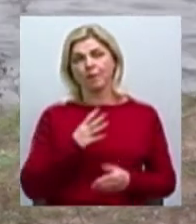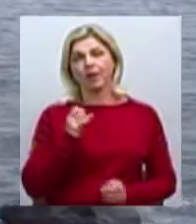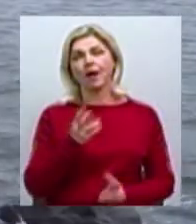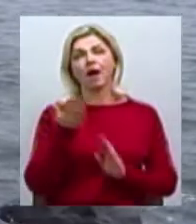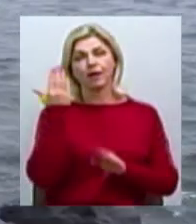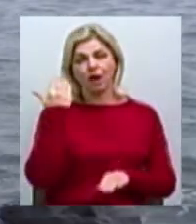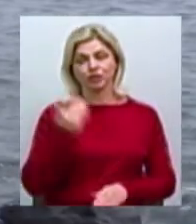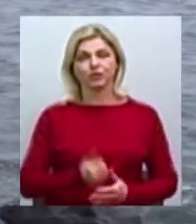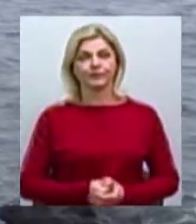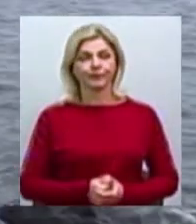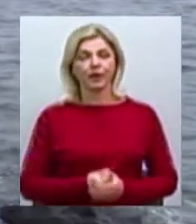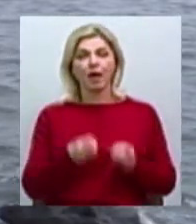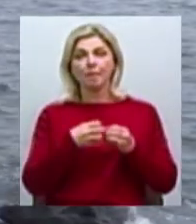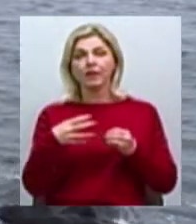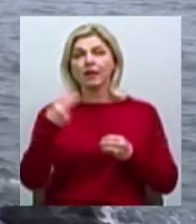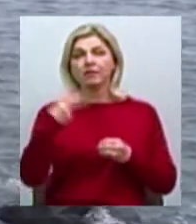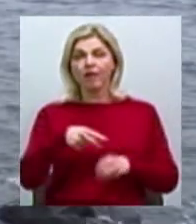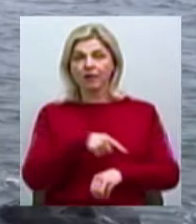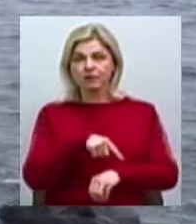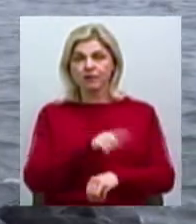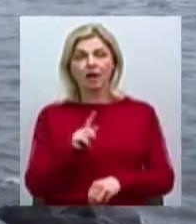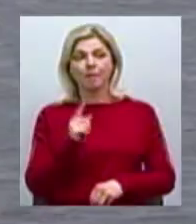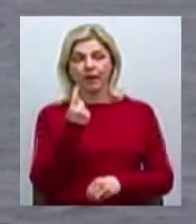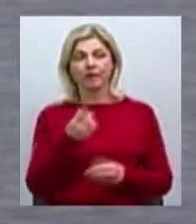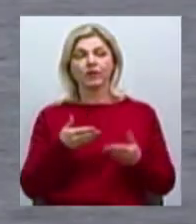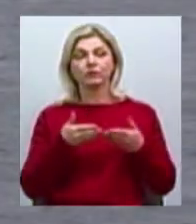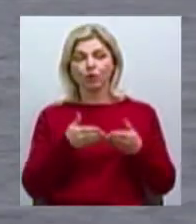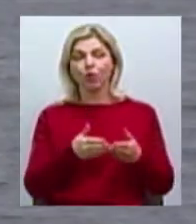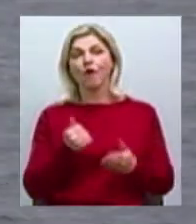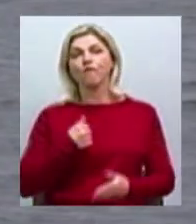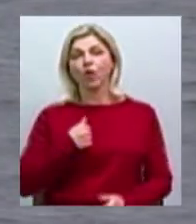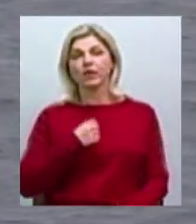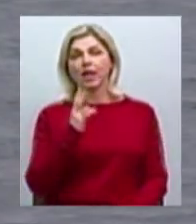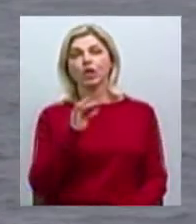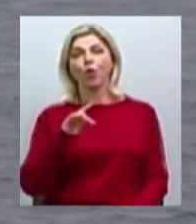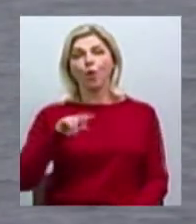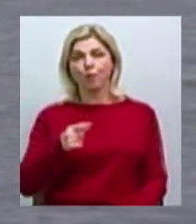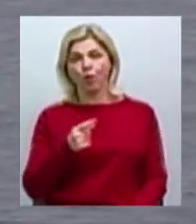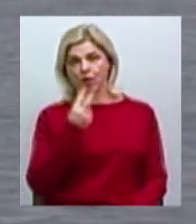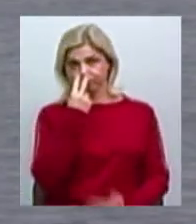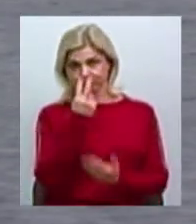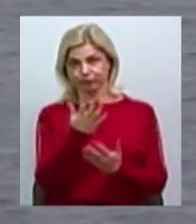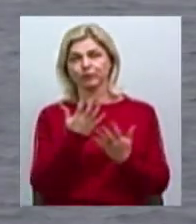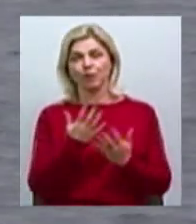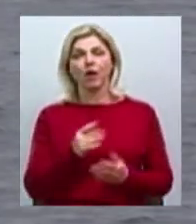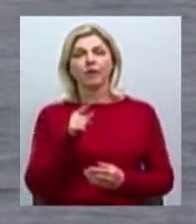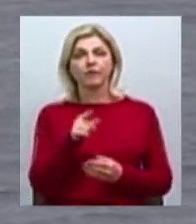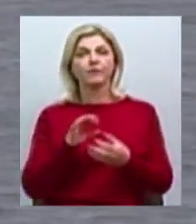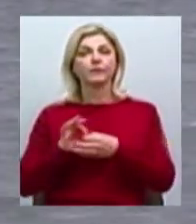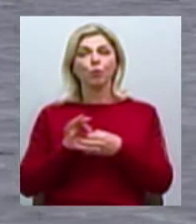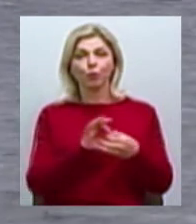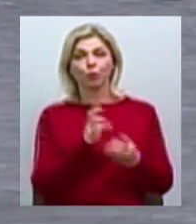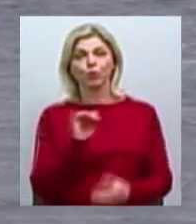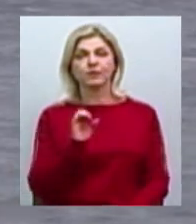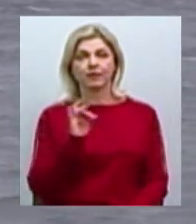озброєні. О 15.20 перший стрійки військовий катер «Нікополь» з'явився в зоні видимості. Його ведуть два буксири.